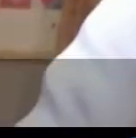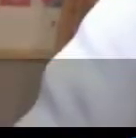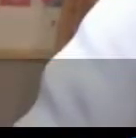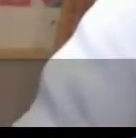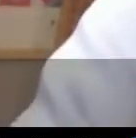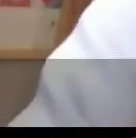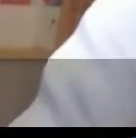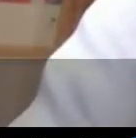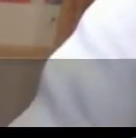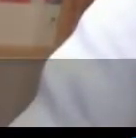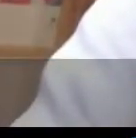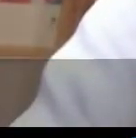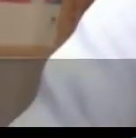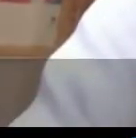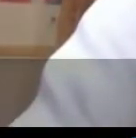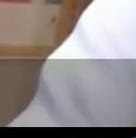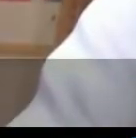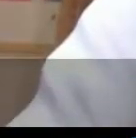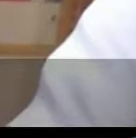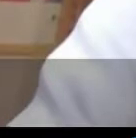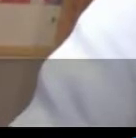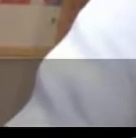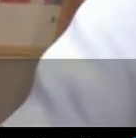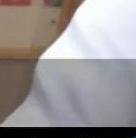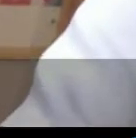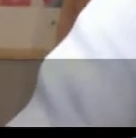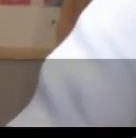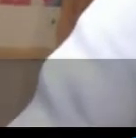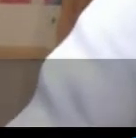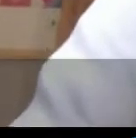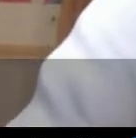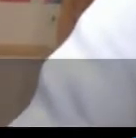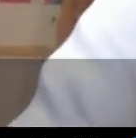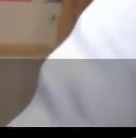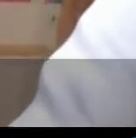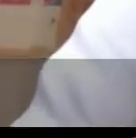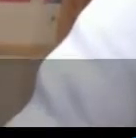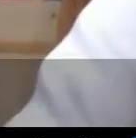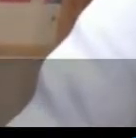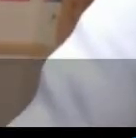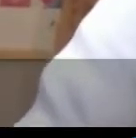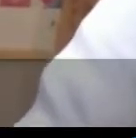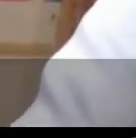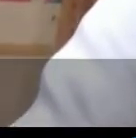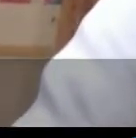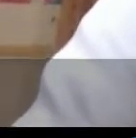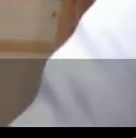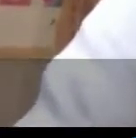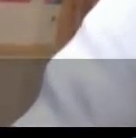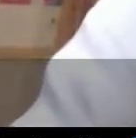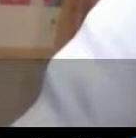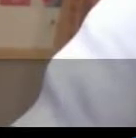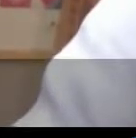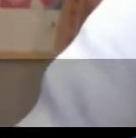Mobility Living Lab. איפה הם ממוקמים? זה אתגר מאוד גדול של עמותה שבעצם רוצה להתמודד עם